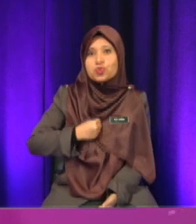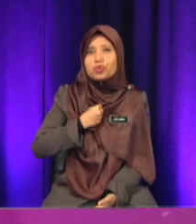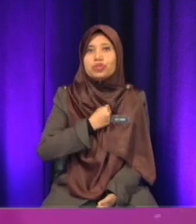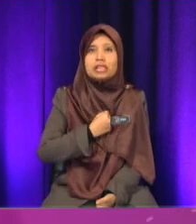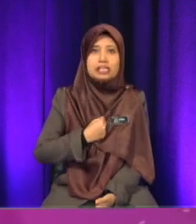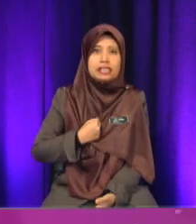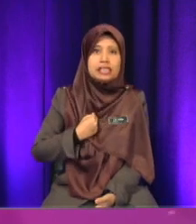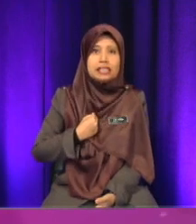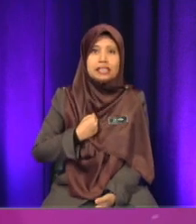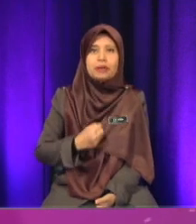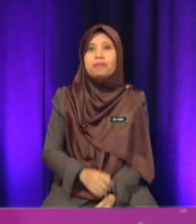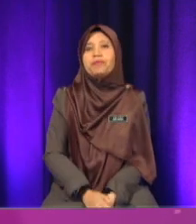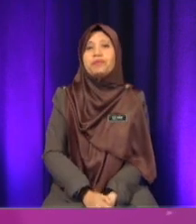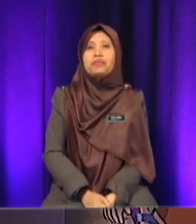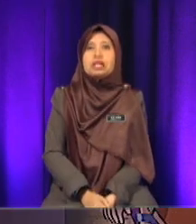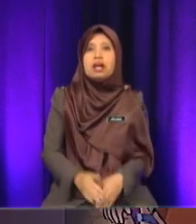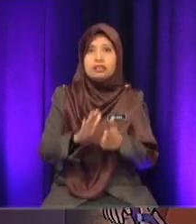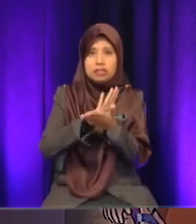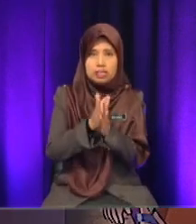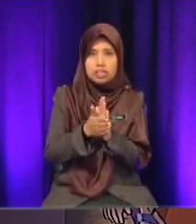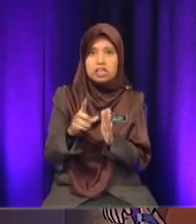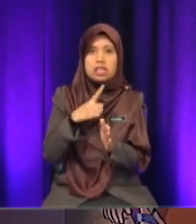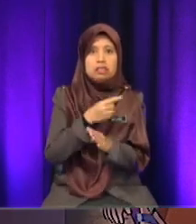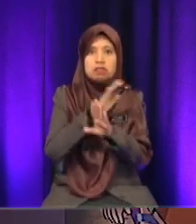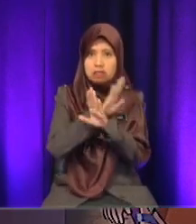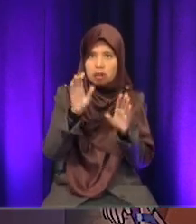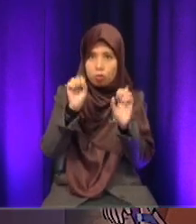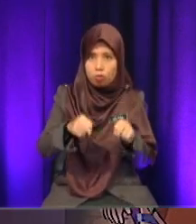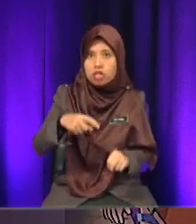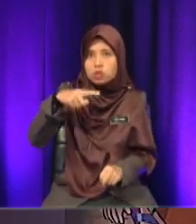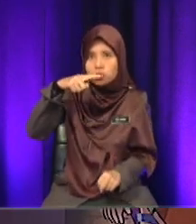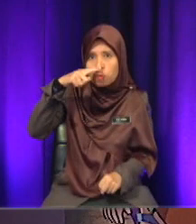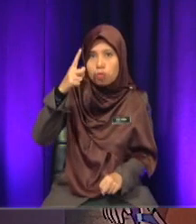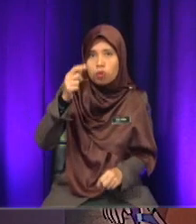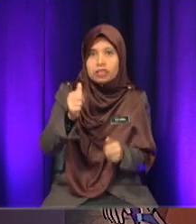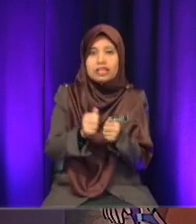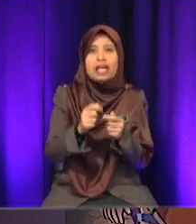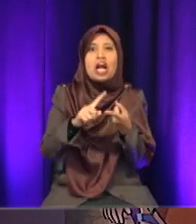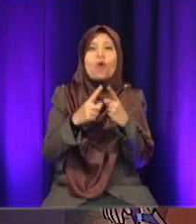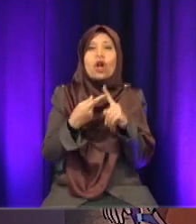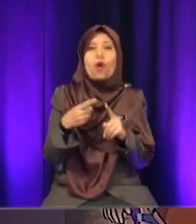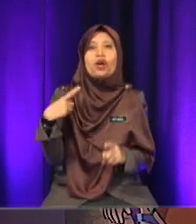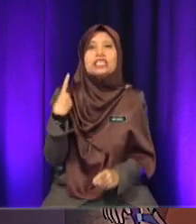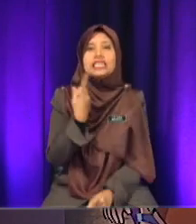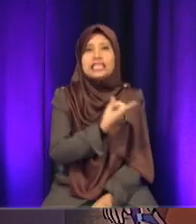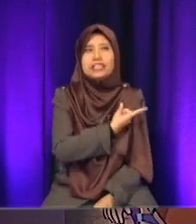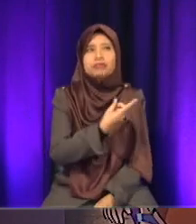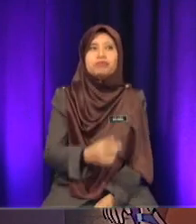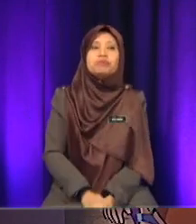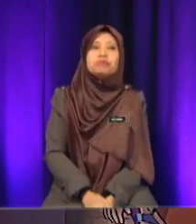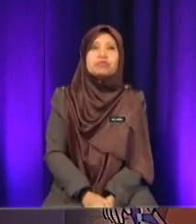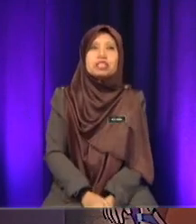pengacaranya rupanya Jadi kita tak boleh sombong dengar arak-arakan kita betul tahan ini saya setujuku